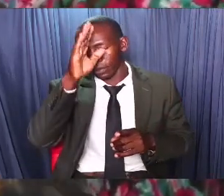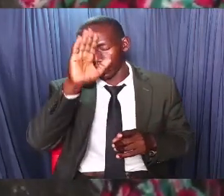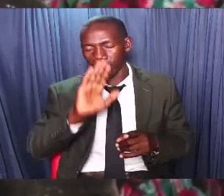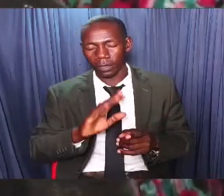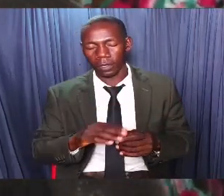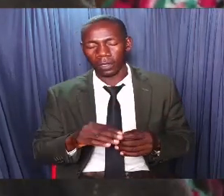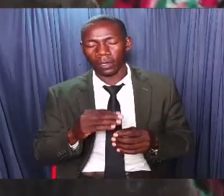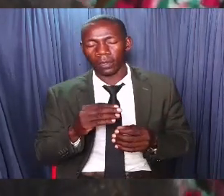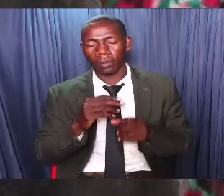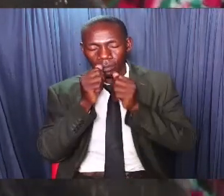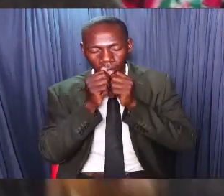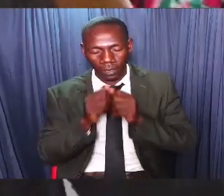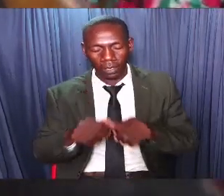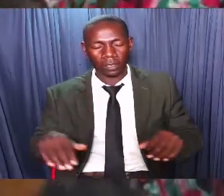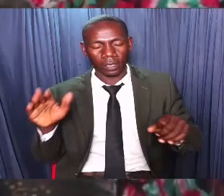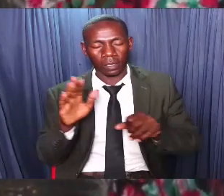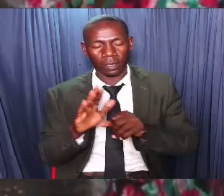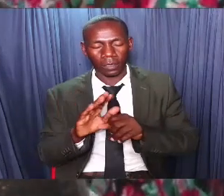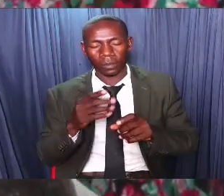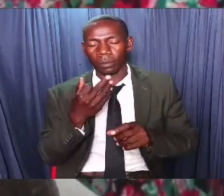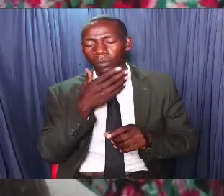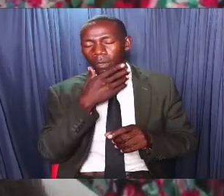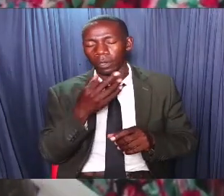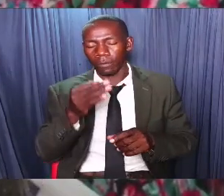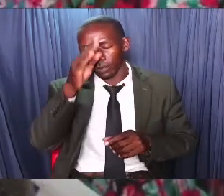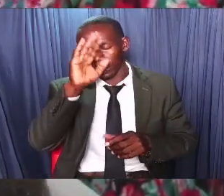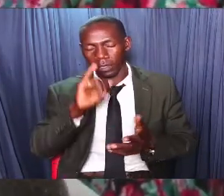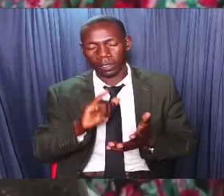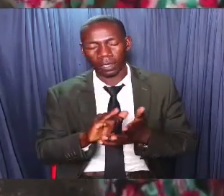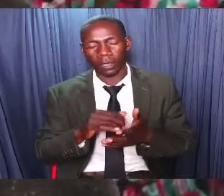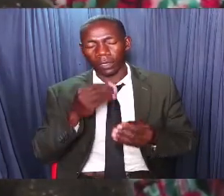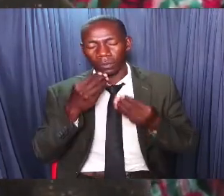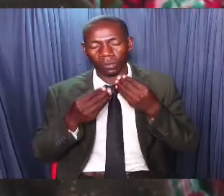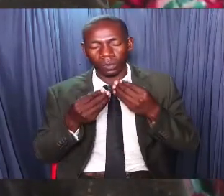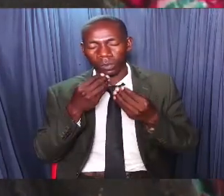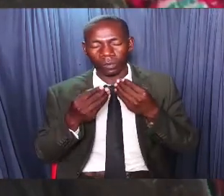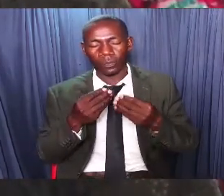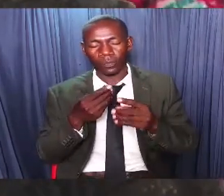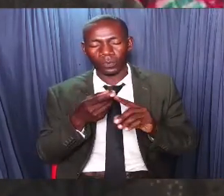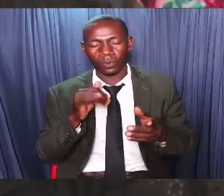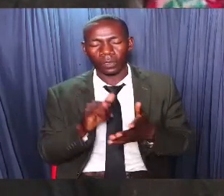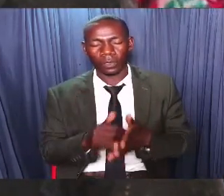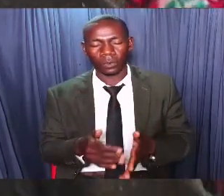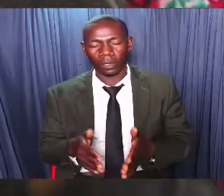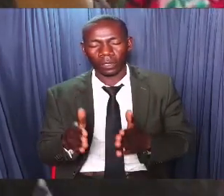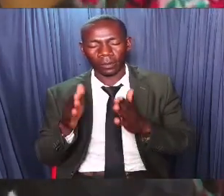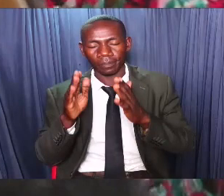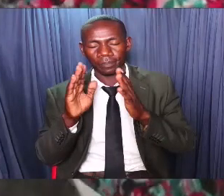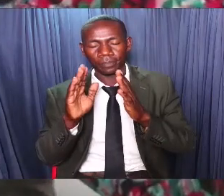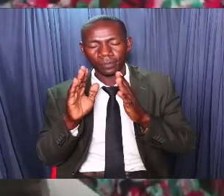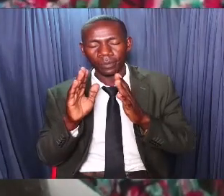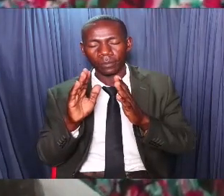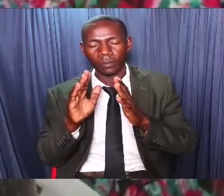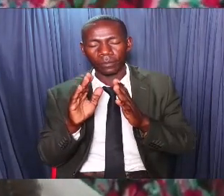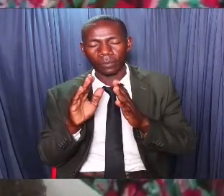muzidishia mtumishi wako Bwana, muzidishia maradufu Bwana, ili tukaweze kutoka katika hiyo nchi ya mbali Bwana ambayo